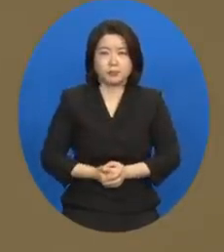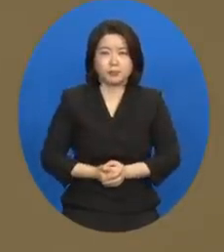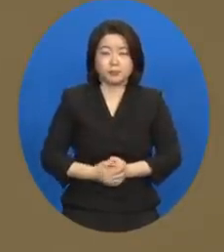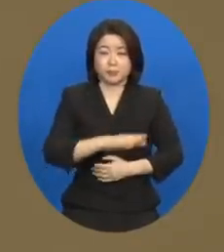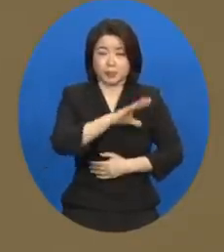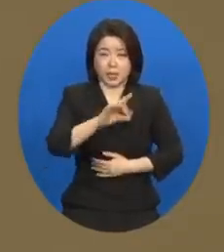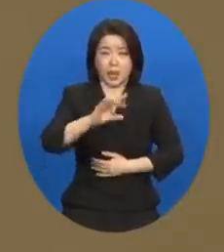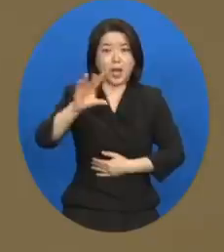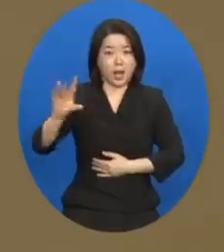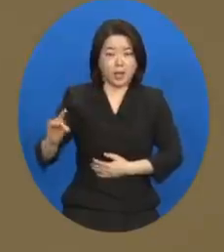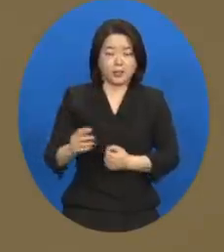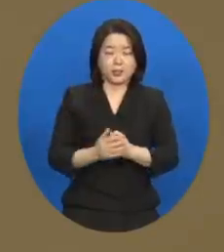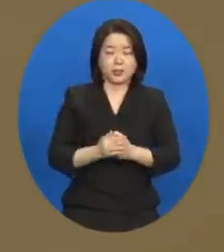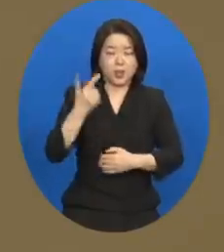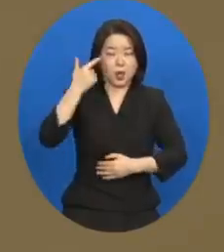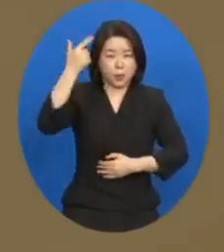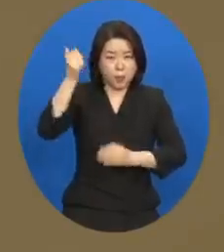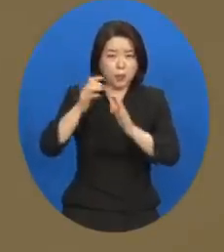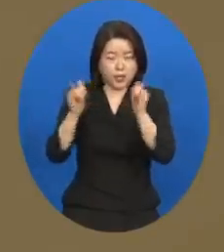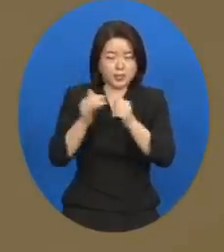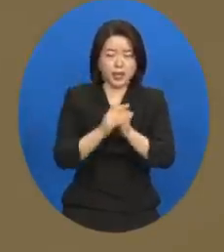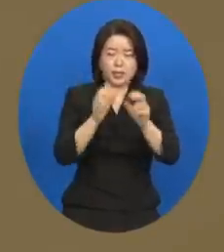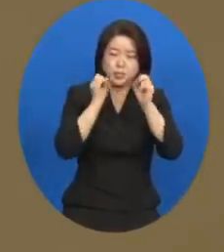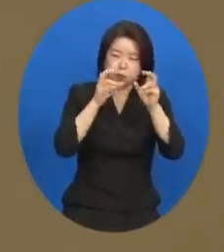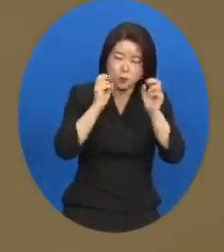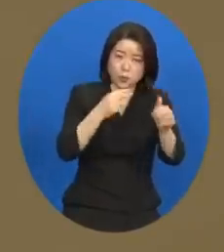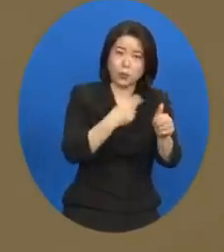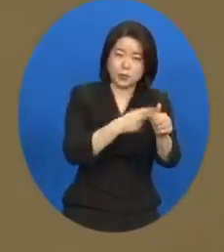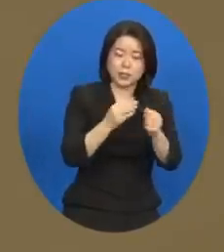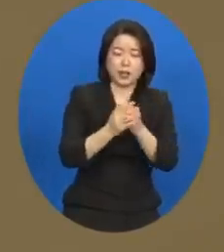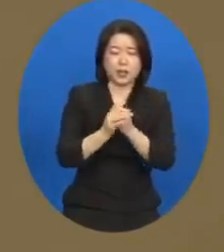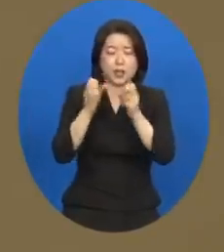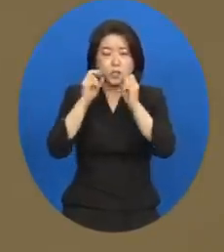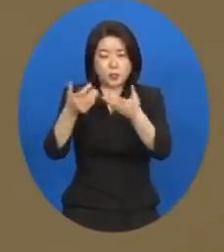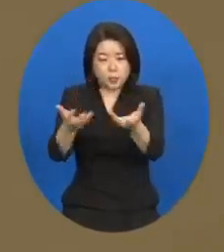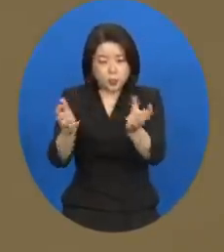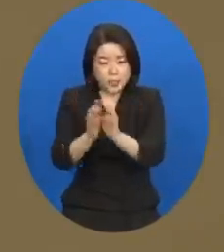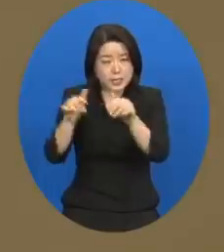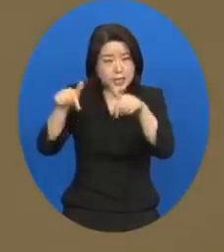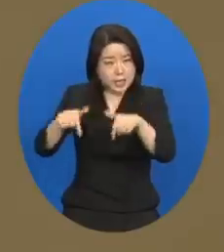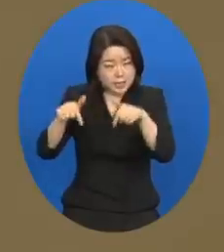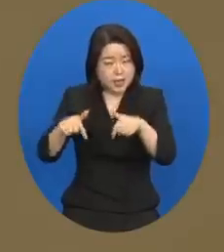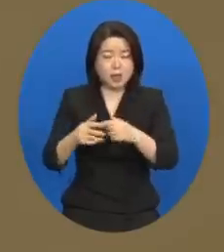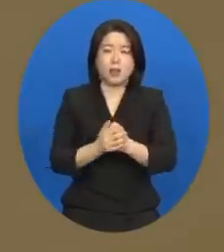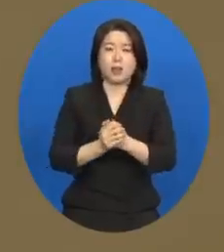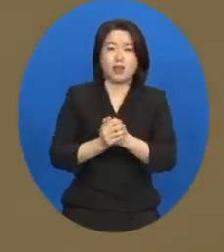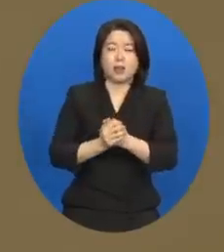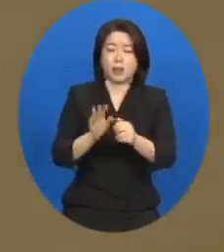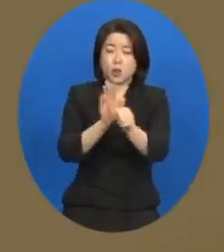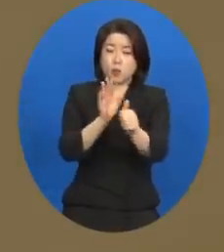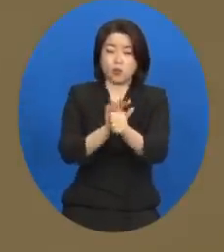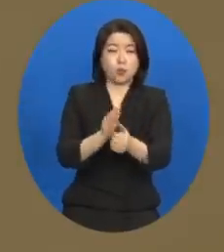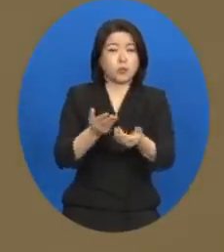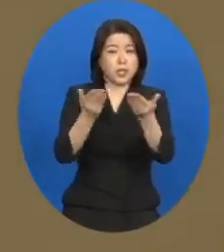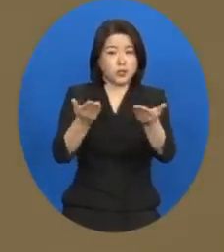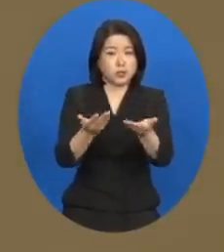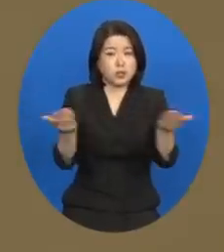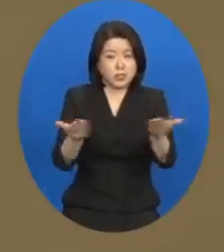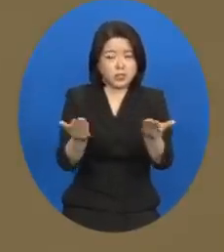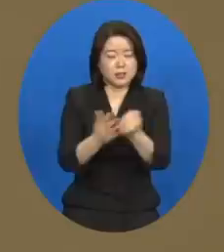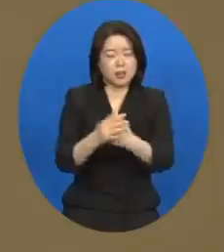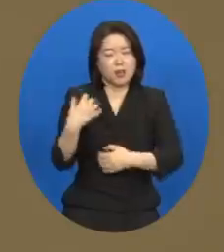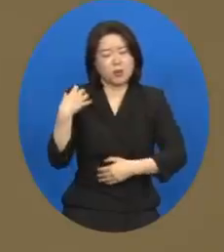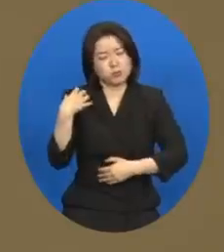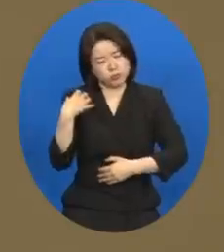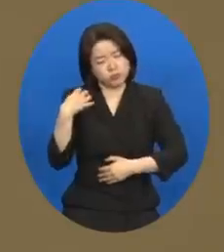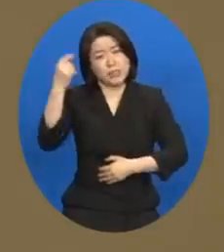때때로 목회자나 선교사님이나 선교단체 간사님이나 이렇게 후원하는 일이 부담스럽게